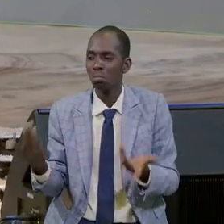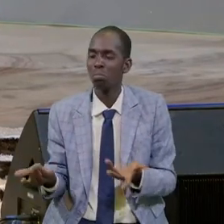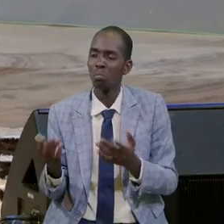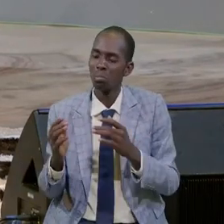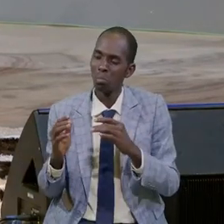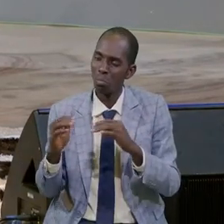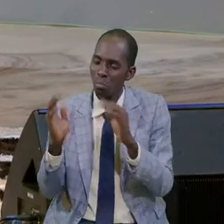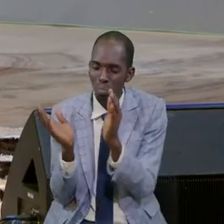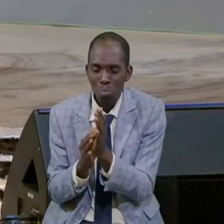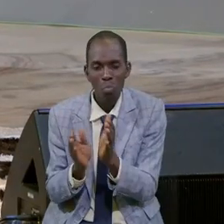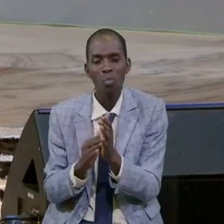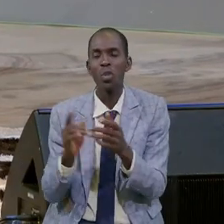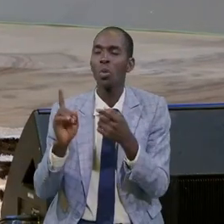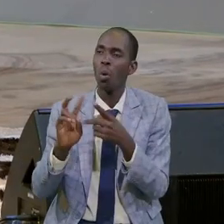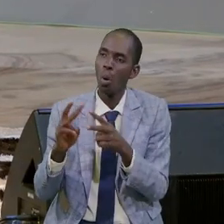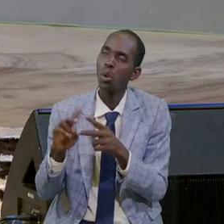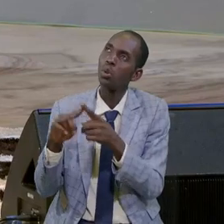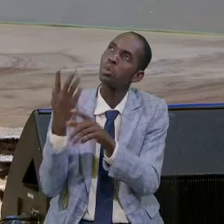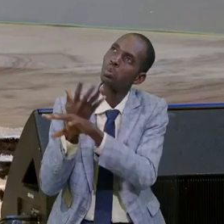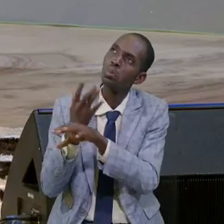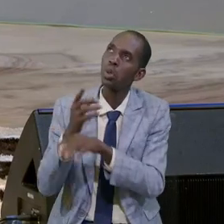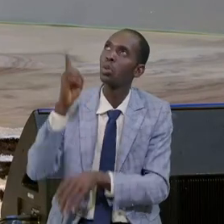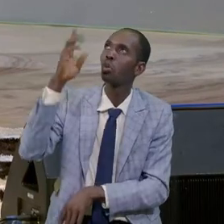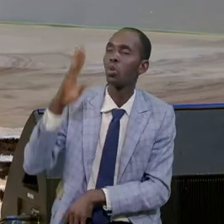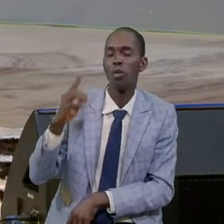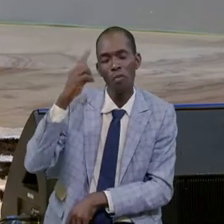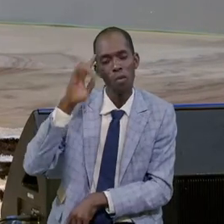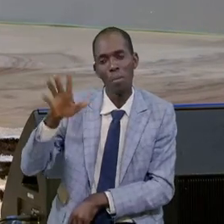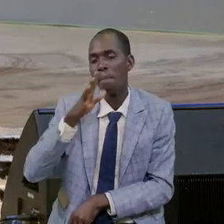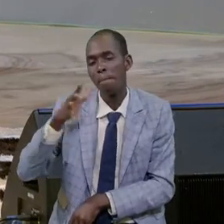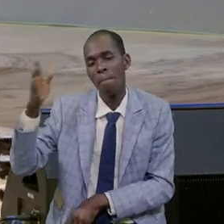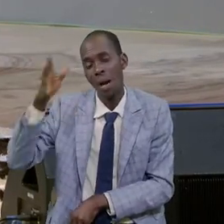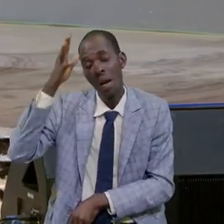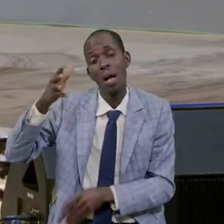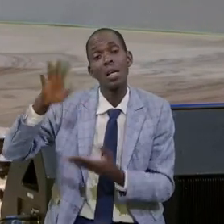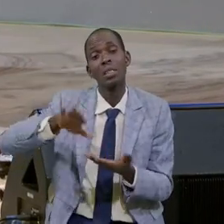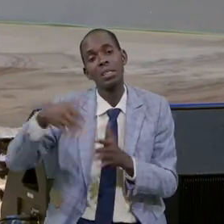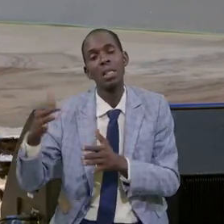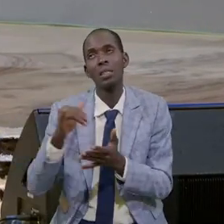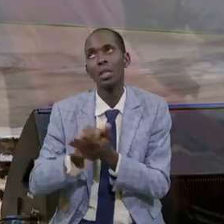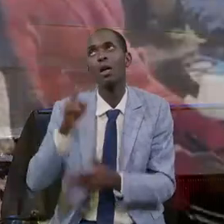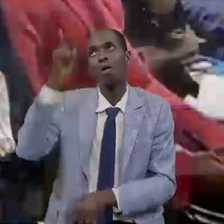et Dieu, et leur Dieu va prendre leur père en souffrance là-bas,